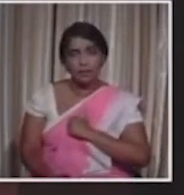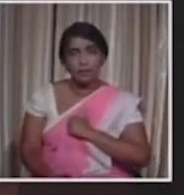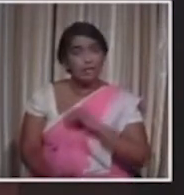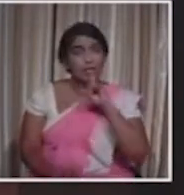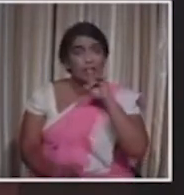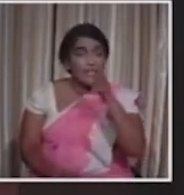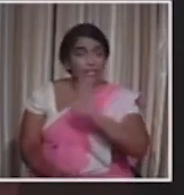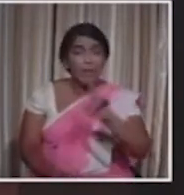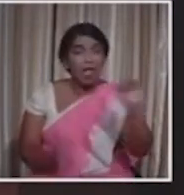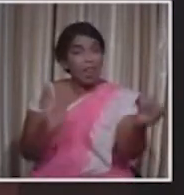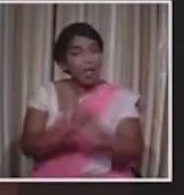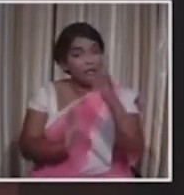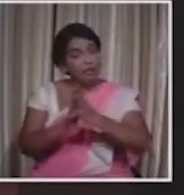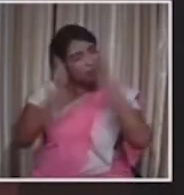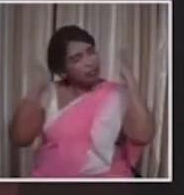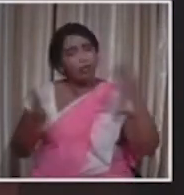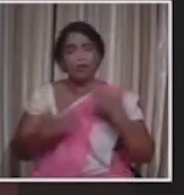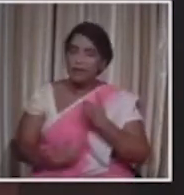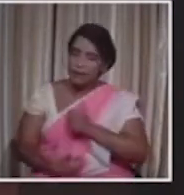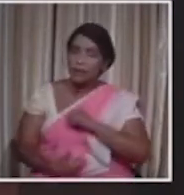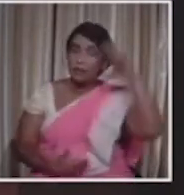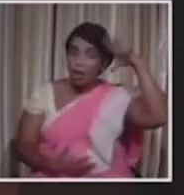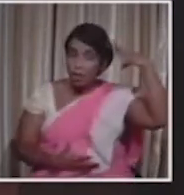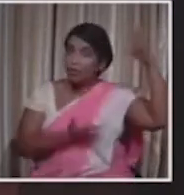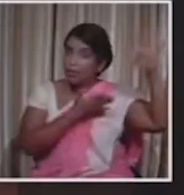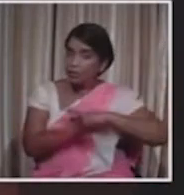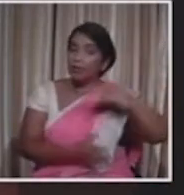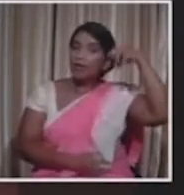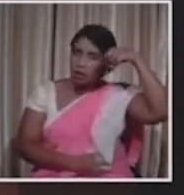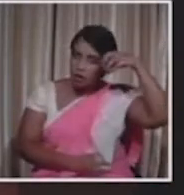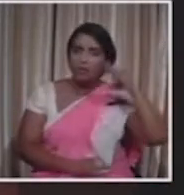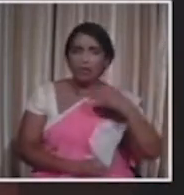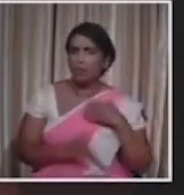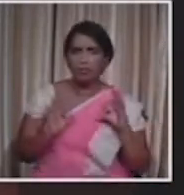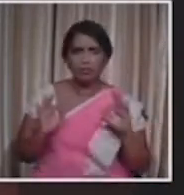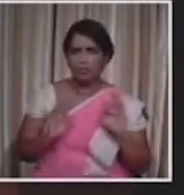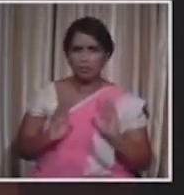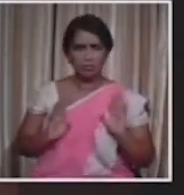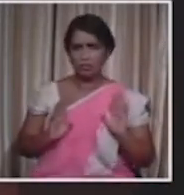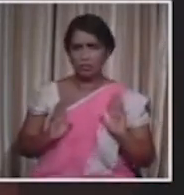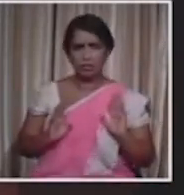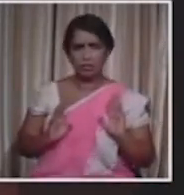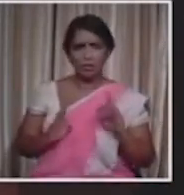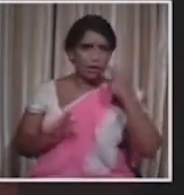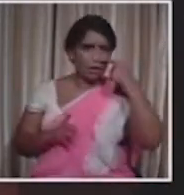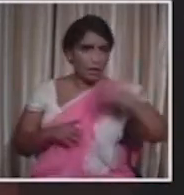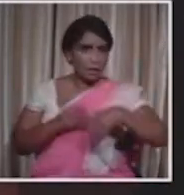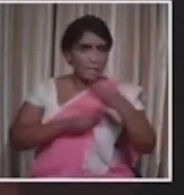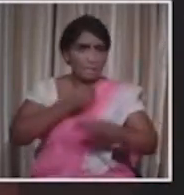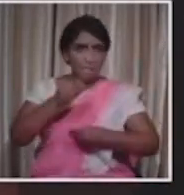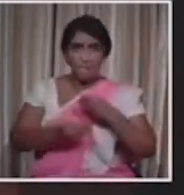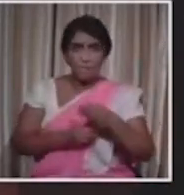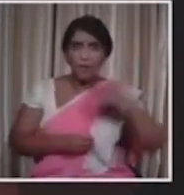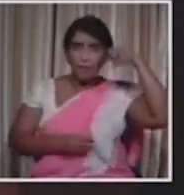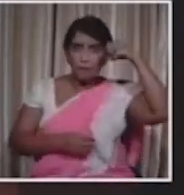100 ලක්ෂ වාරයක් දසලක්ෂ වාරයක් එකඟයි. අපි සූදානම් නැහැ ඩීසල් මාෆියාවට